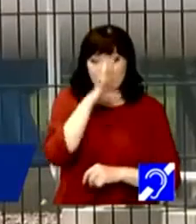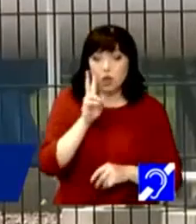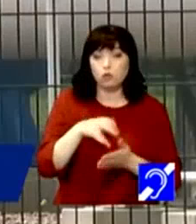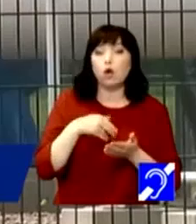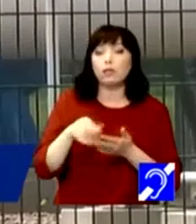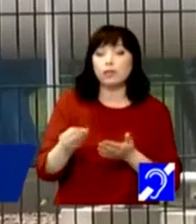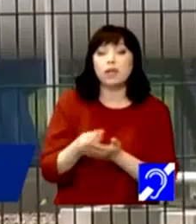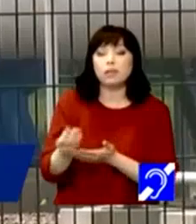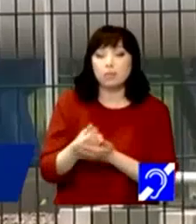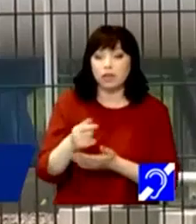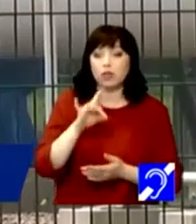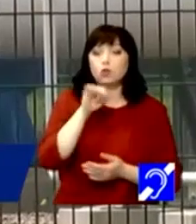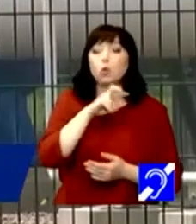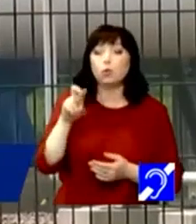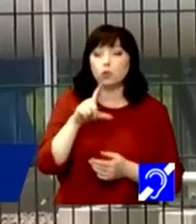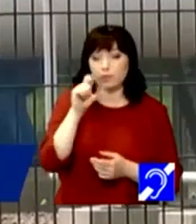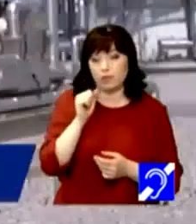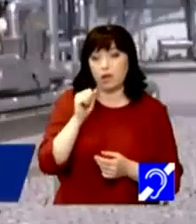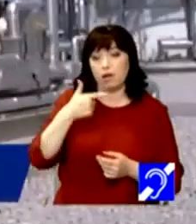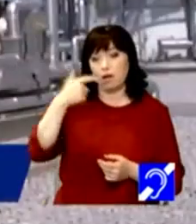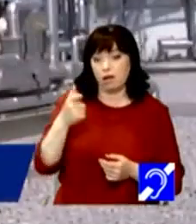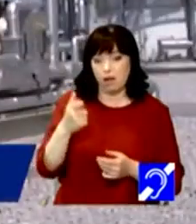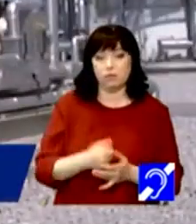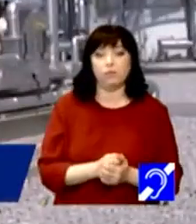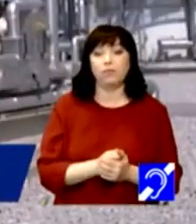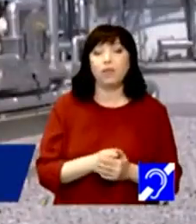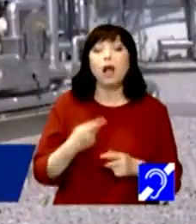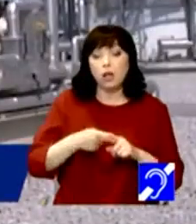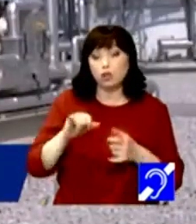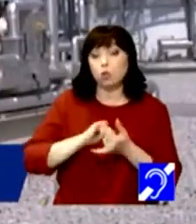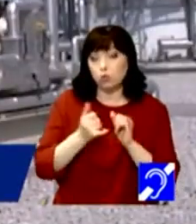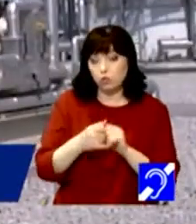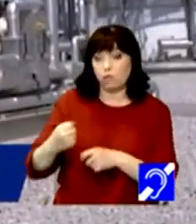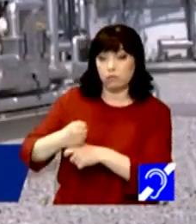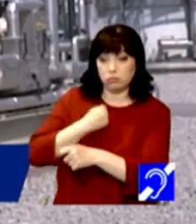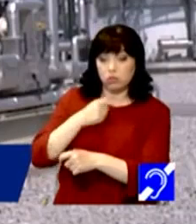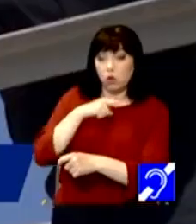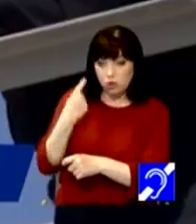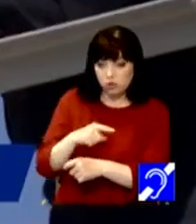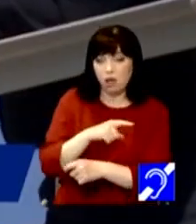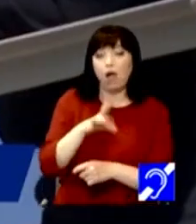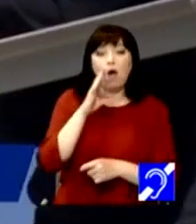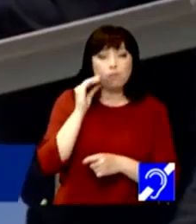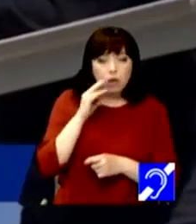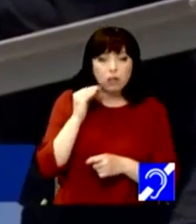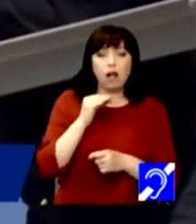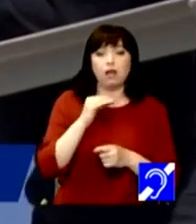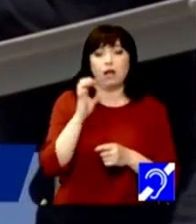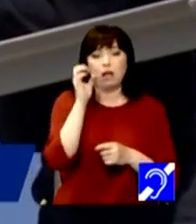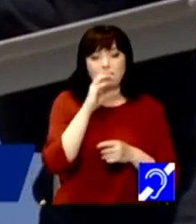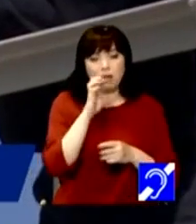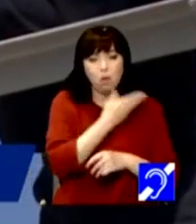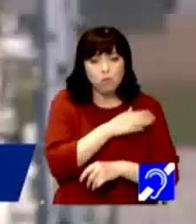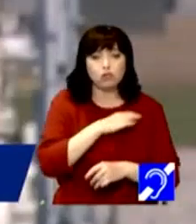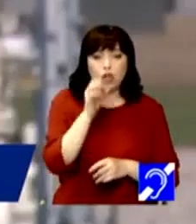refuzat să plătească în ruble livrarea combustibilului, așa cum a cerut Moscova. Condițiile impuse de Rusia au provocat critici din partea țărilor UE, care